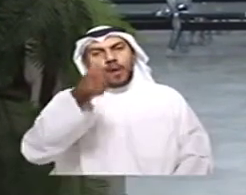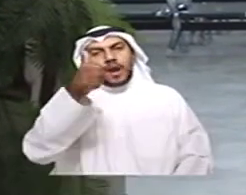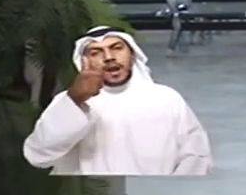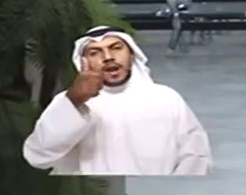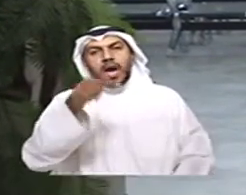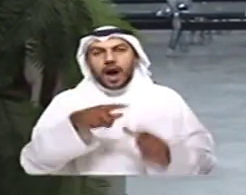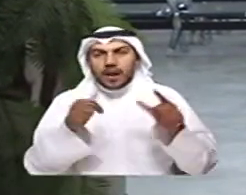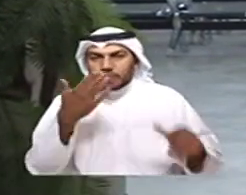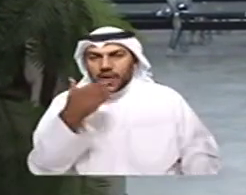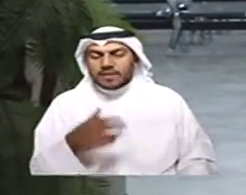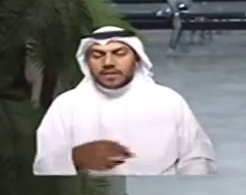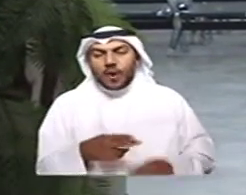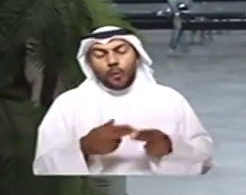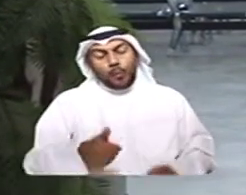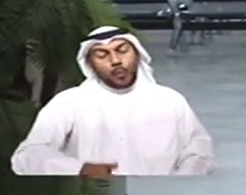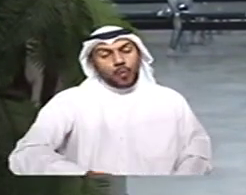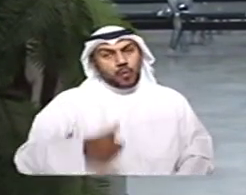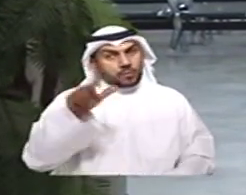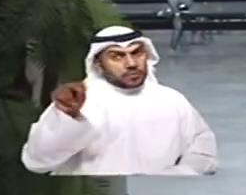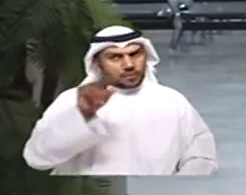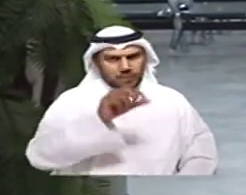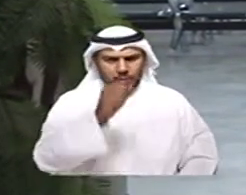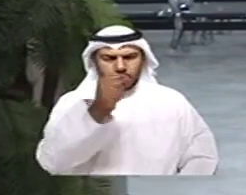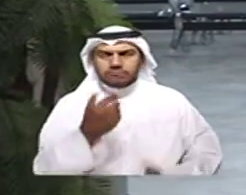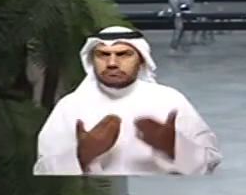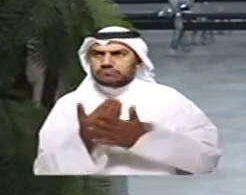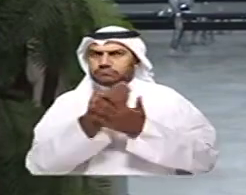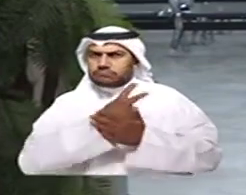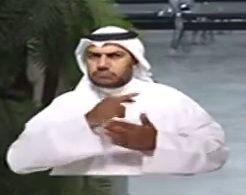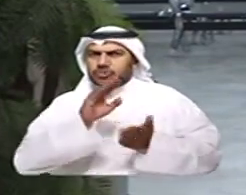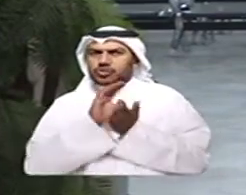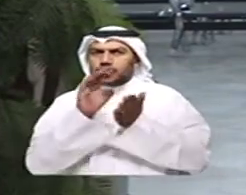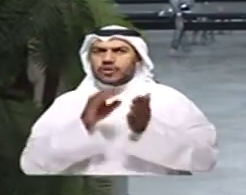مجهز بأحدث الوسائل والأجهزة الحديثة في العلاج والتشخيص.